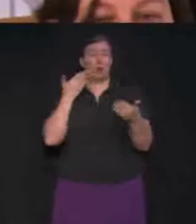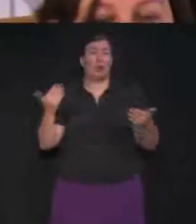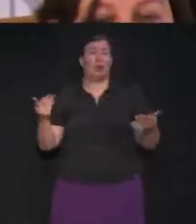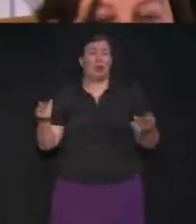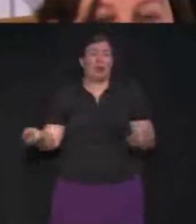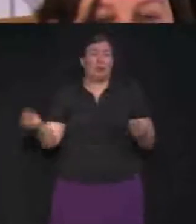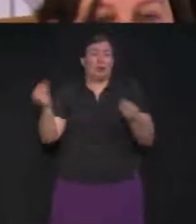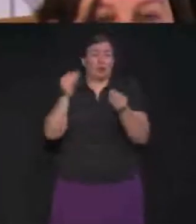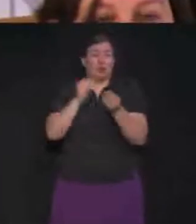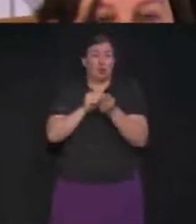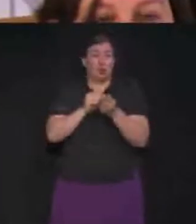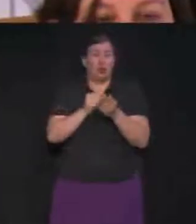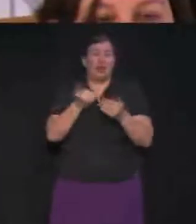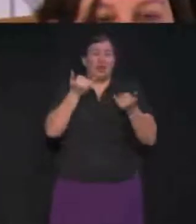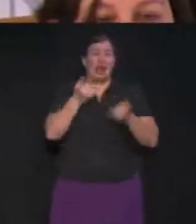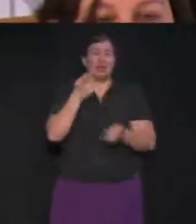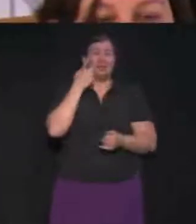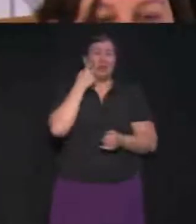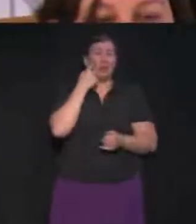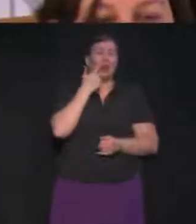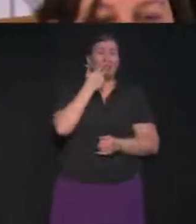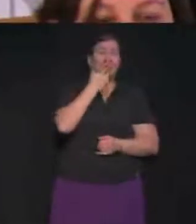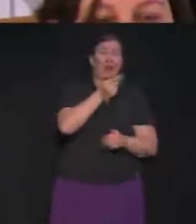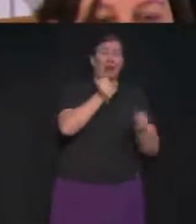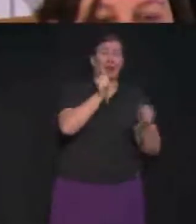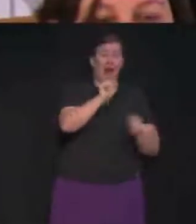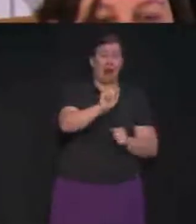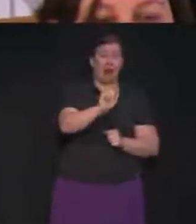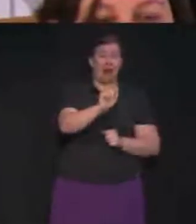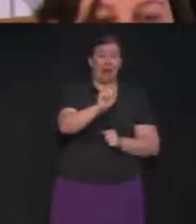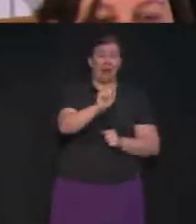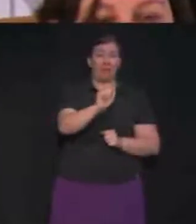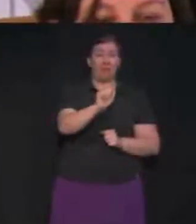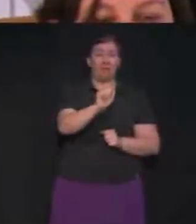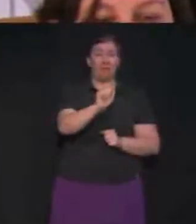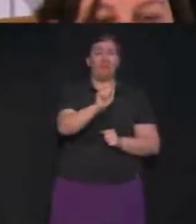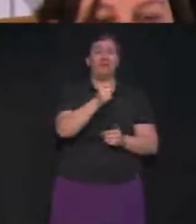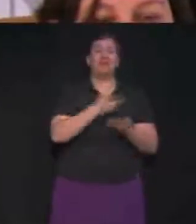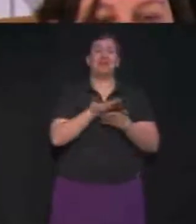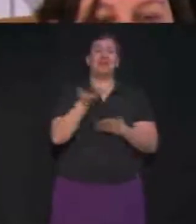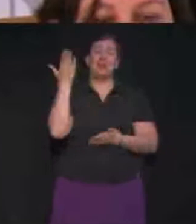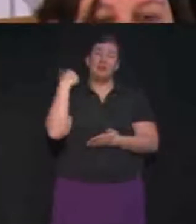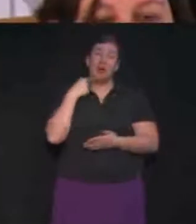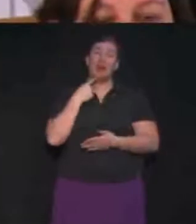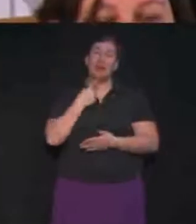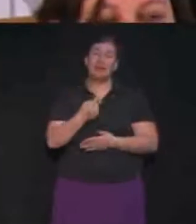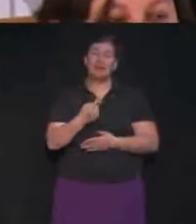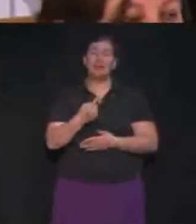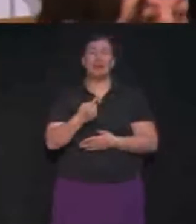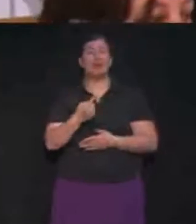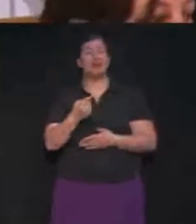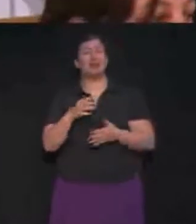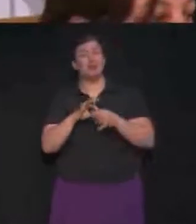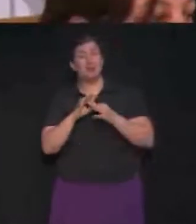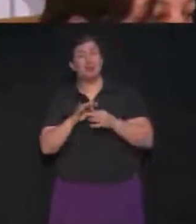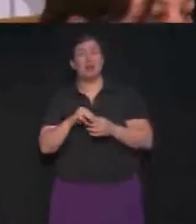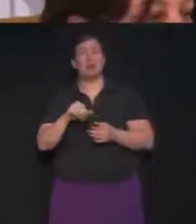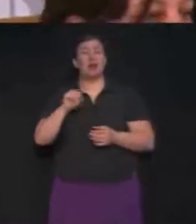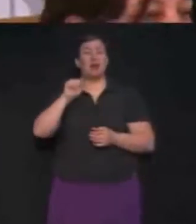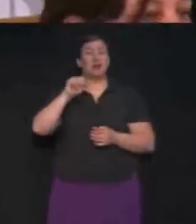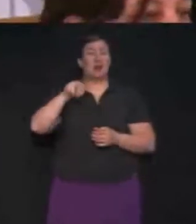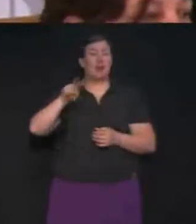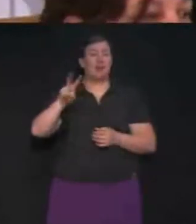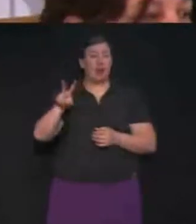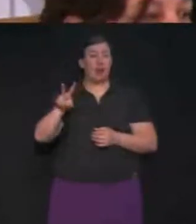kannst jetzt nur über 3a abstimmen das ist richtig und das meinte ich als ich vorhin sagte die Abstimmung über die SMV werden jetzt die